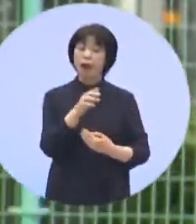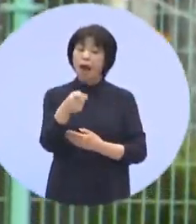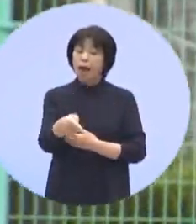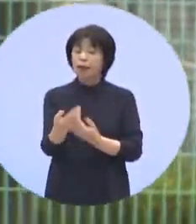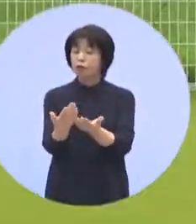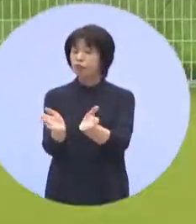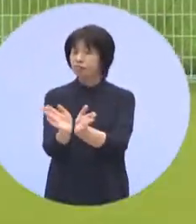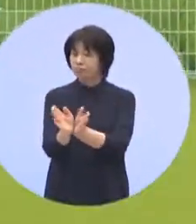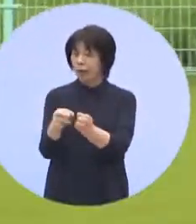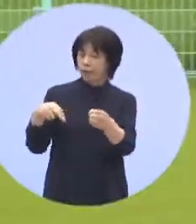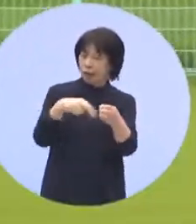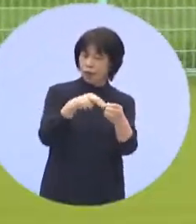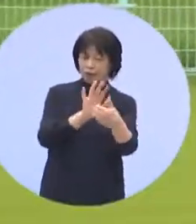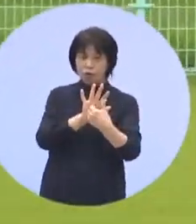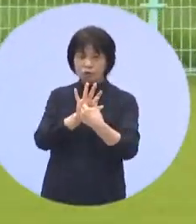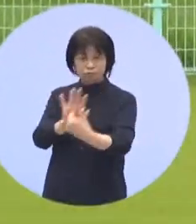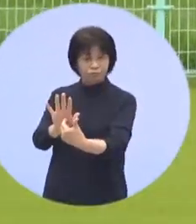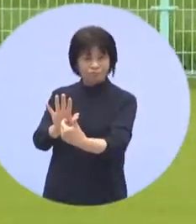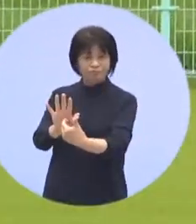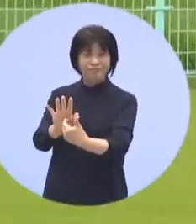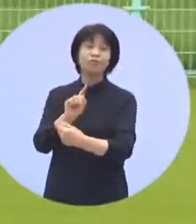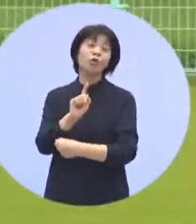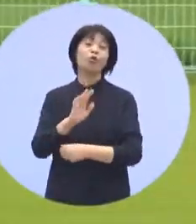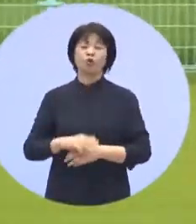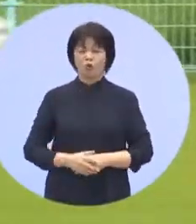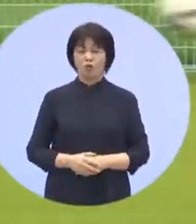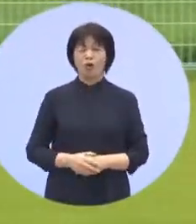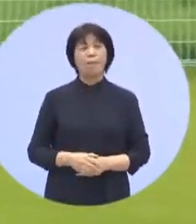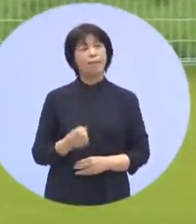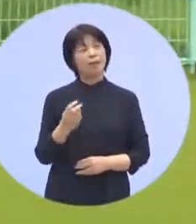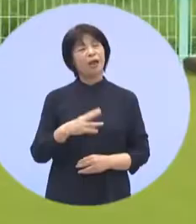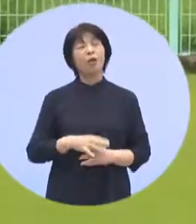ードにシュートを打たせないであったり、